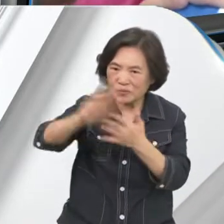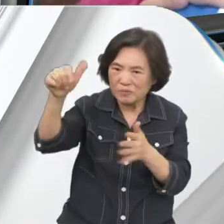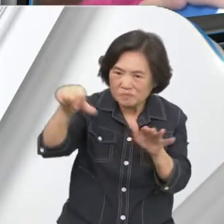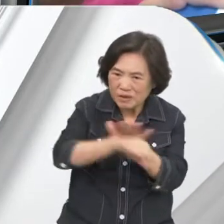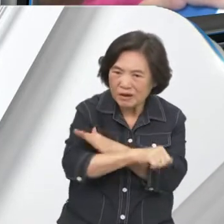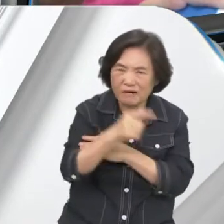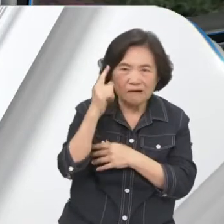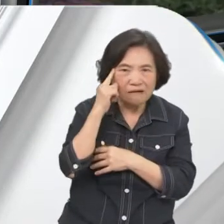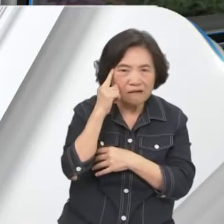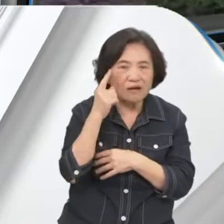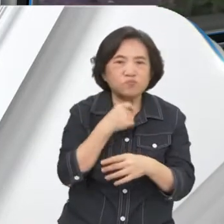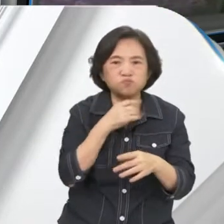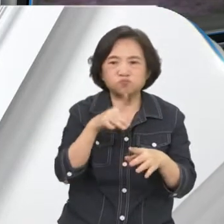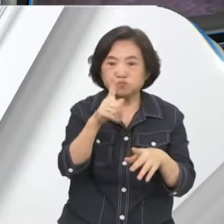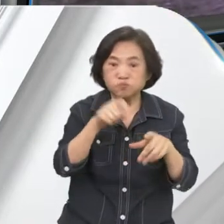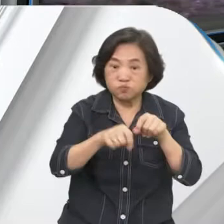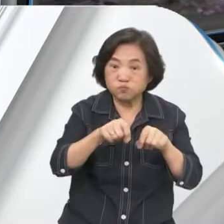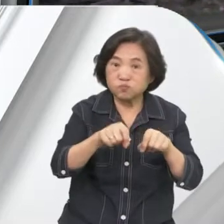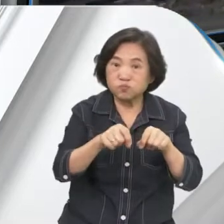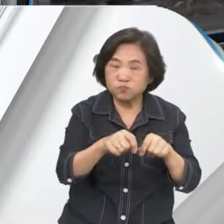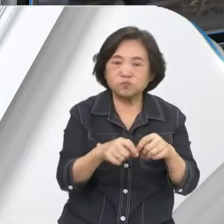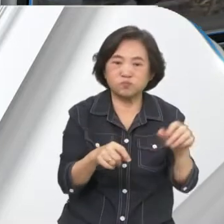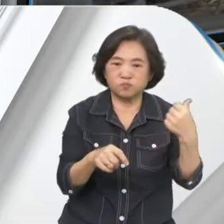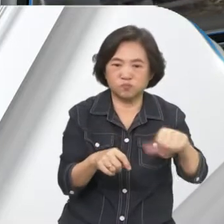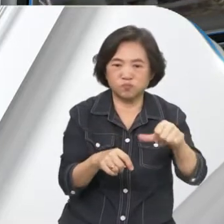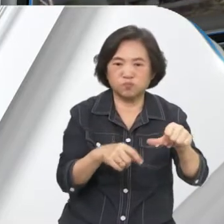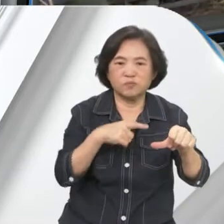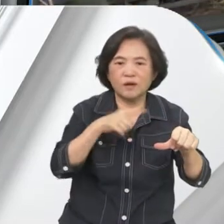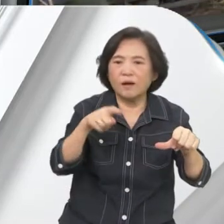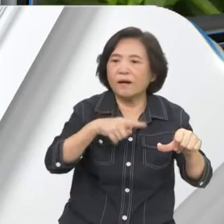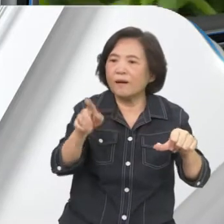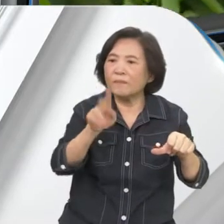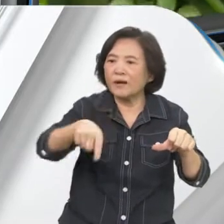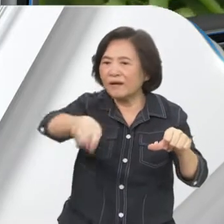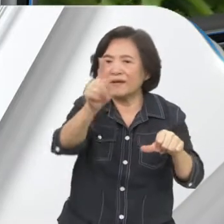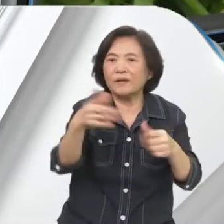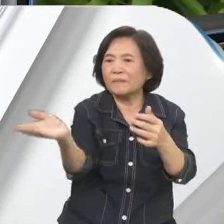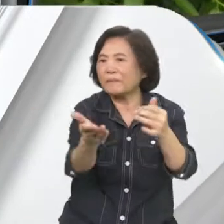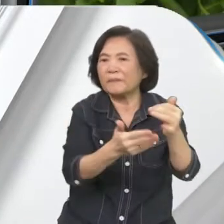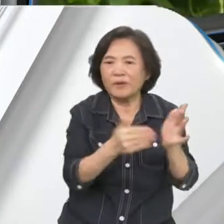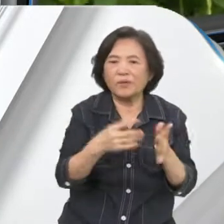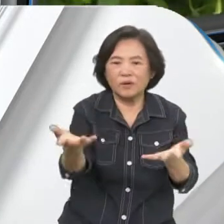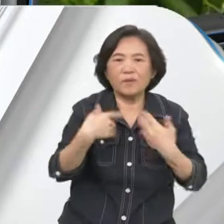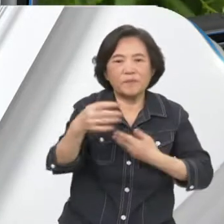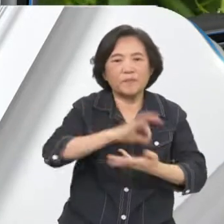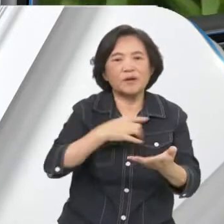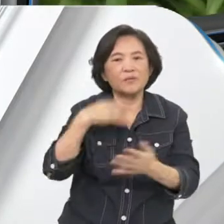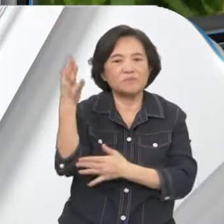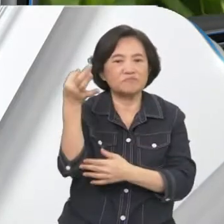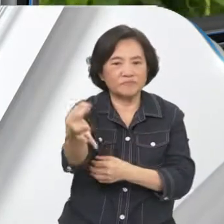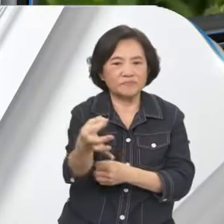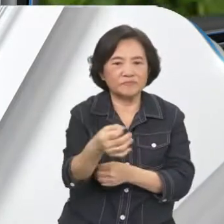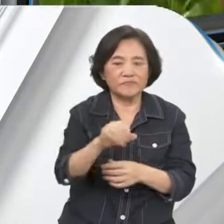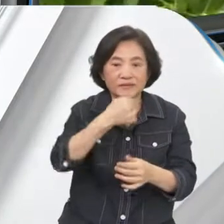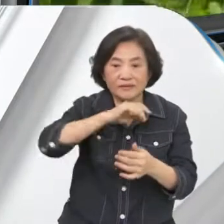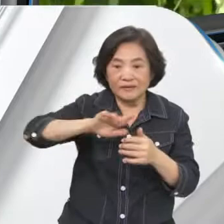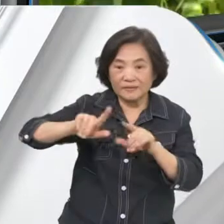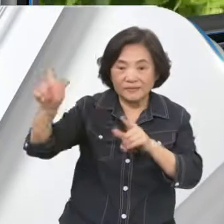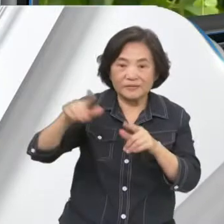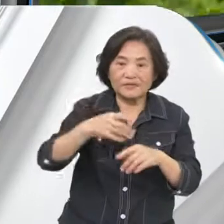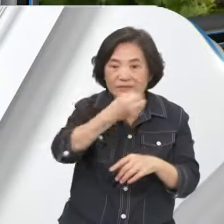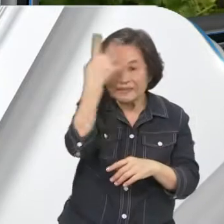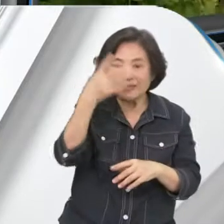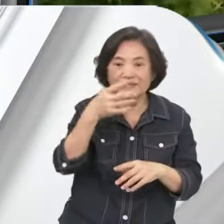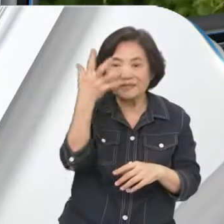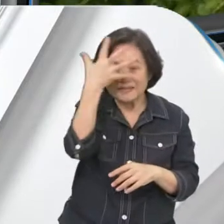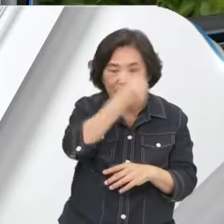用大公斤五元的驾驶手脚鼓励社区的民众将其铲掉。其中都推动人的长远共